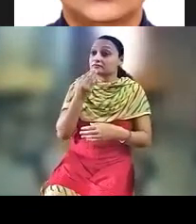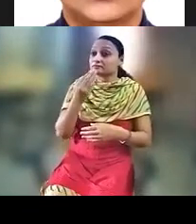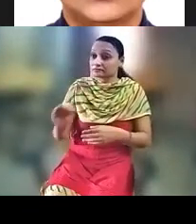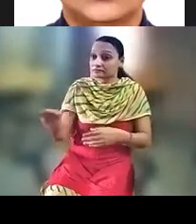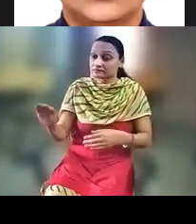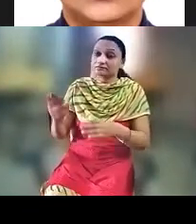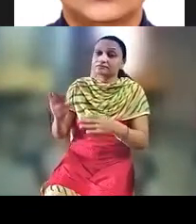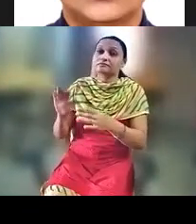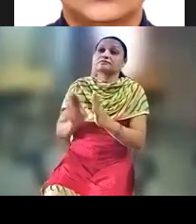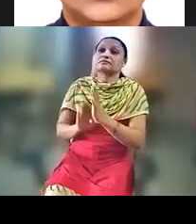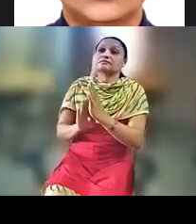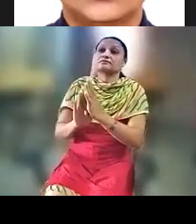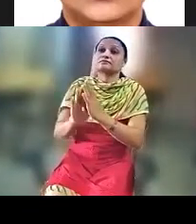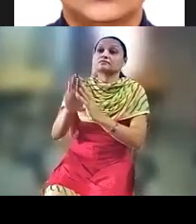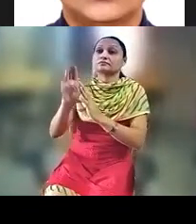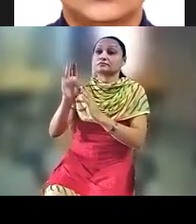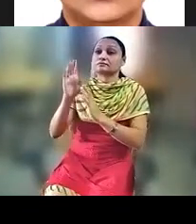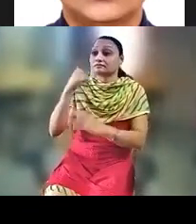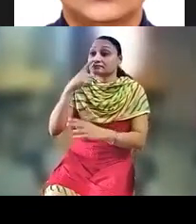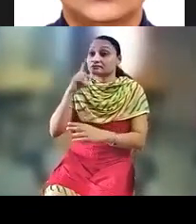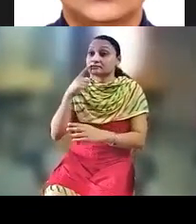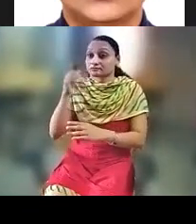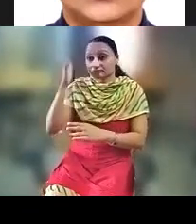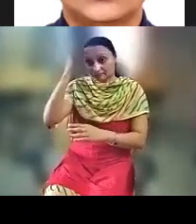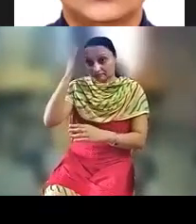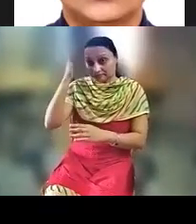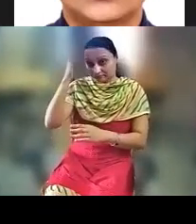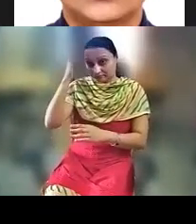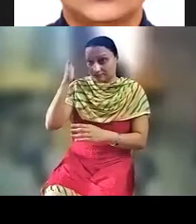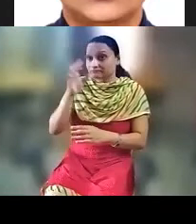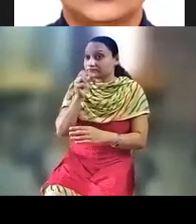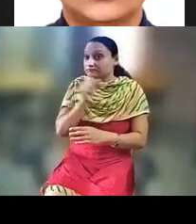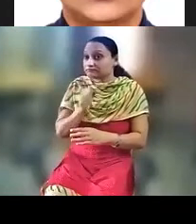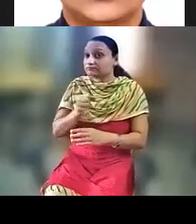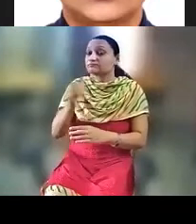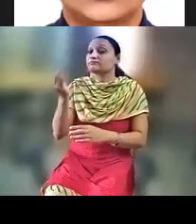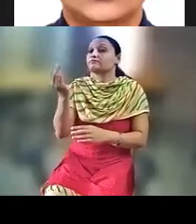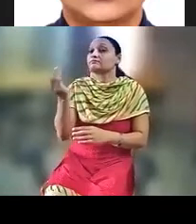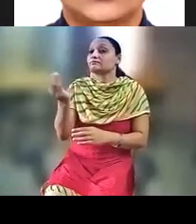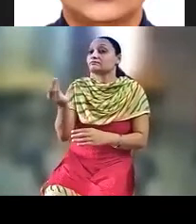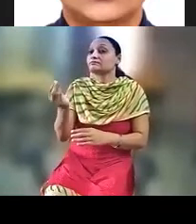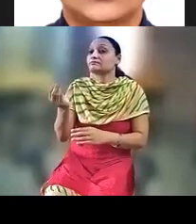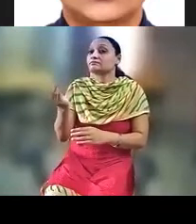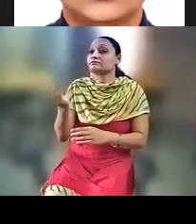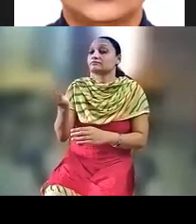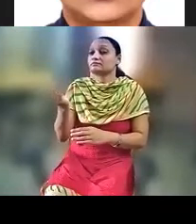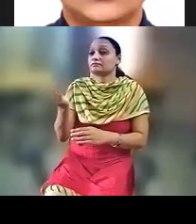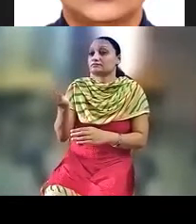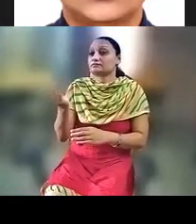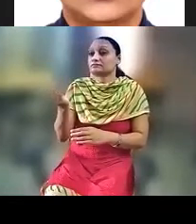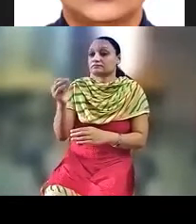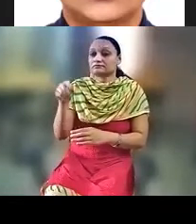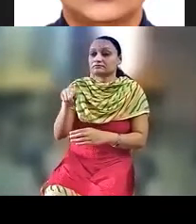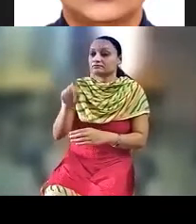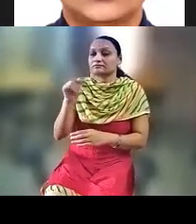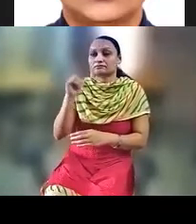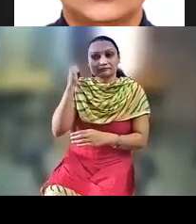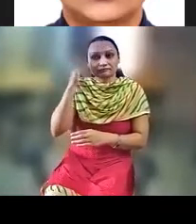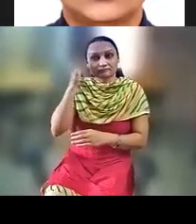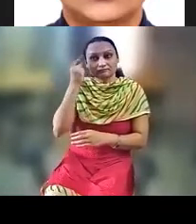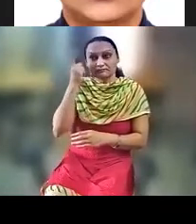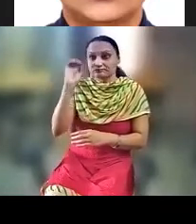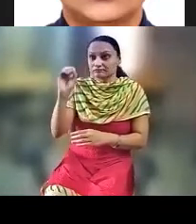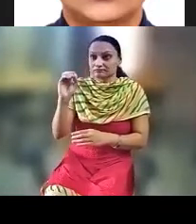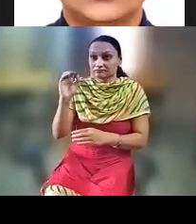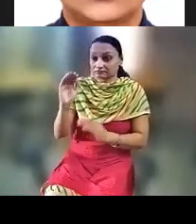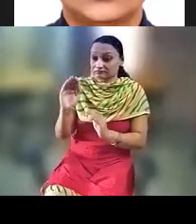बहुत सारे माता पिता जिनकी की उम्र कम है, उन्होंने कभी जाना ही नहीं कि बच्चों के बड़े होने के लिए क्या क्या